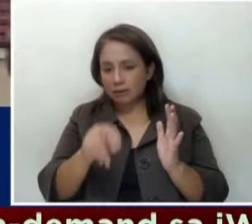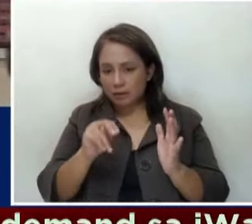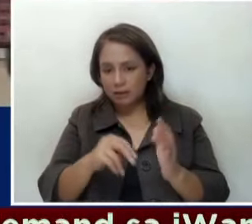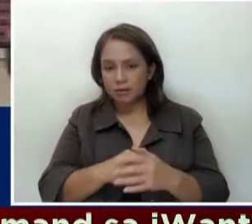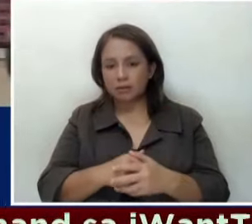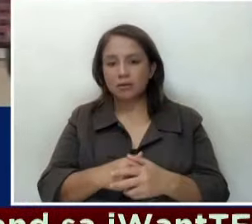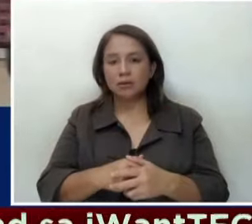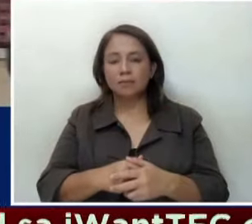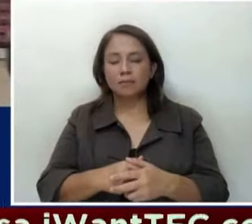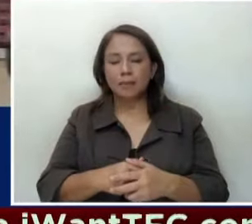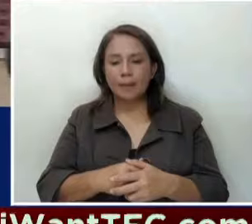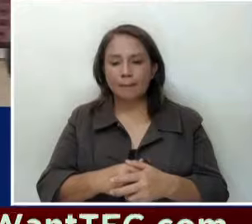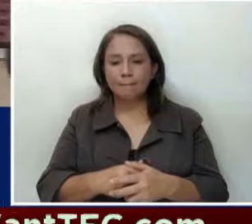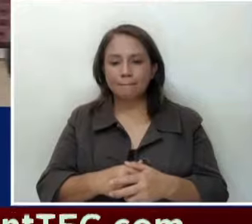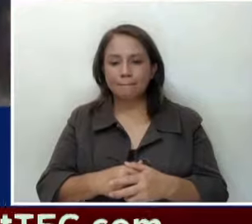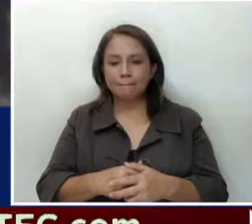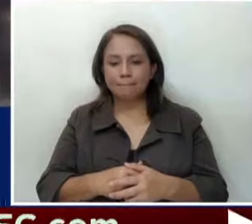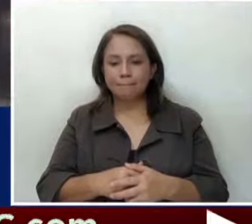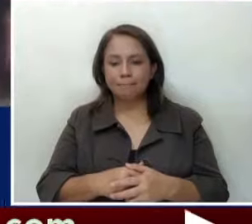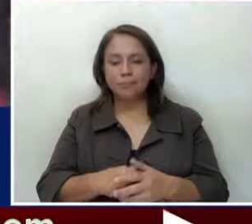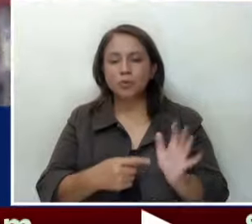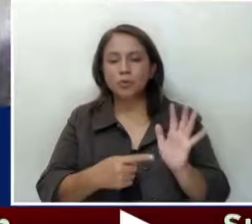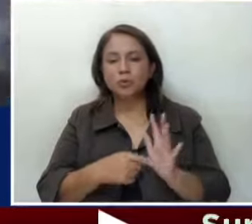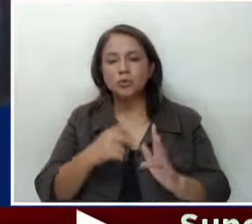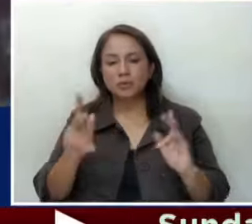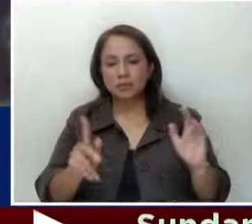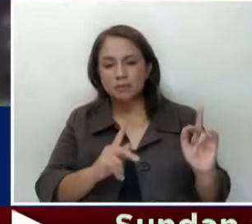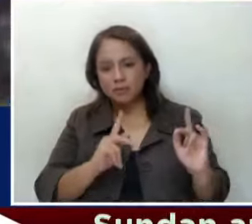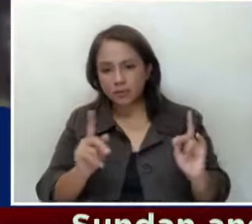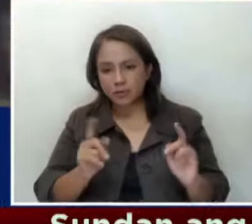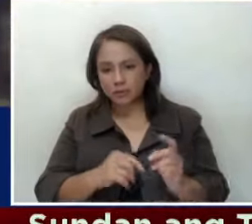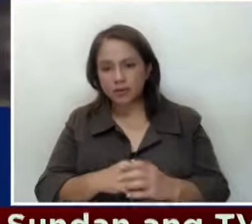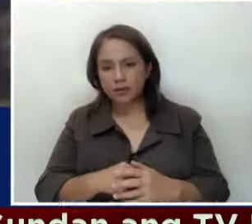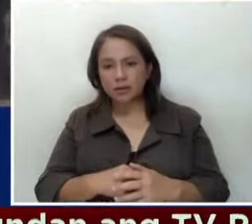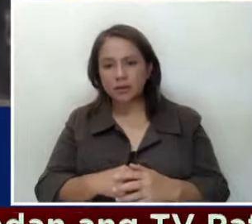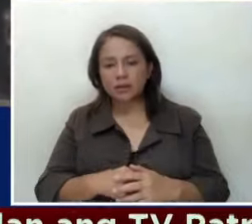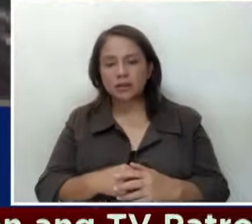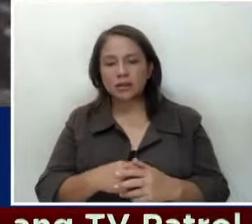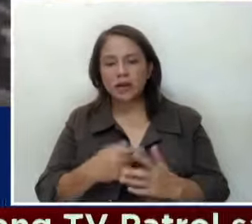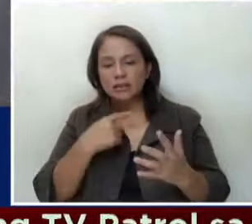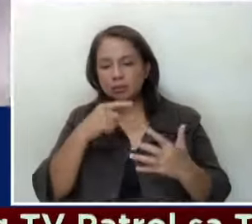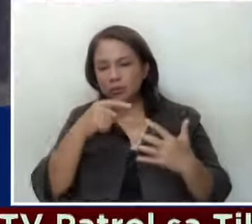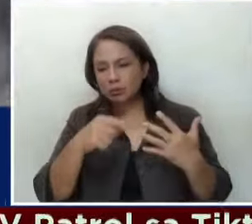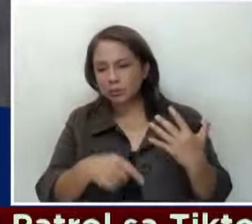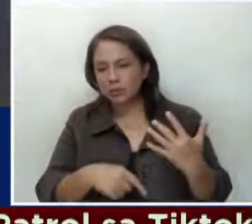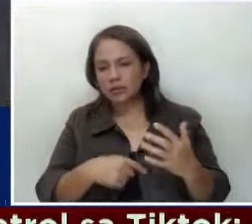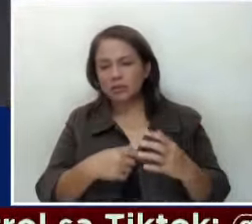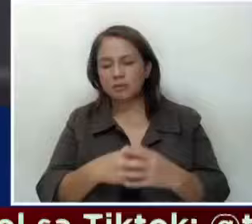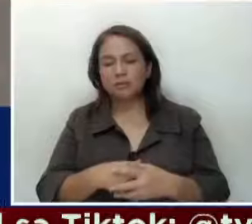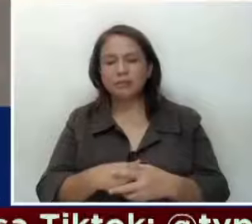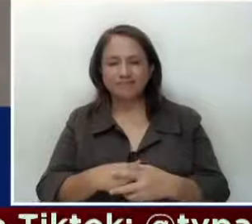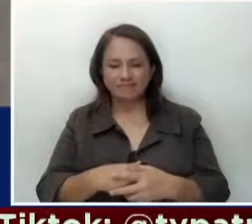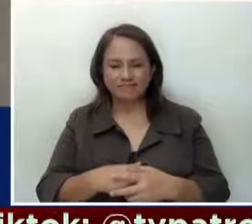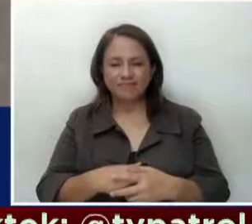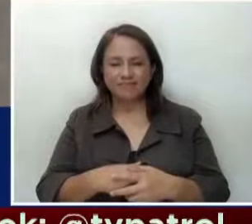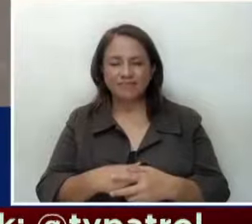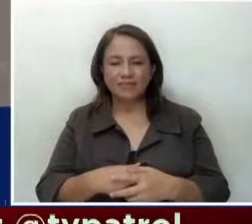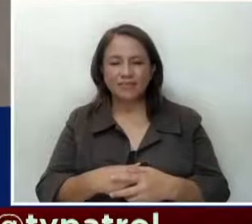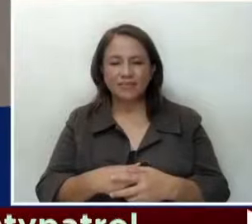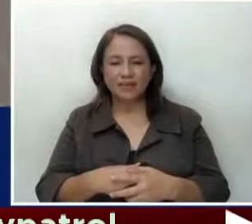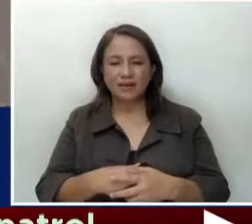to show the people that the allegations contained in that solution,